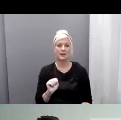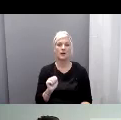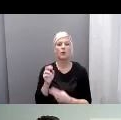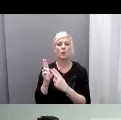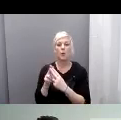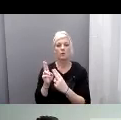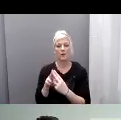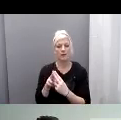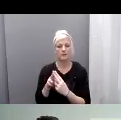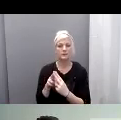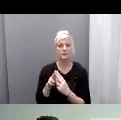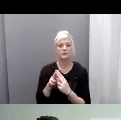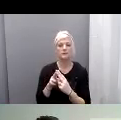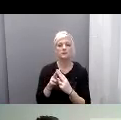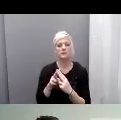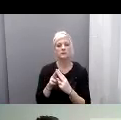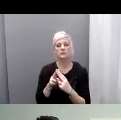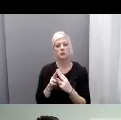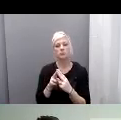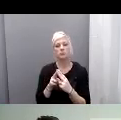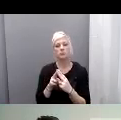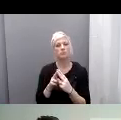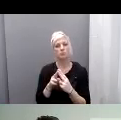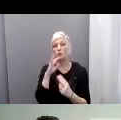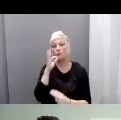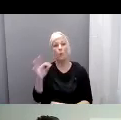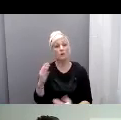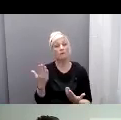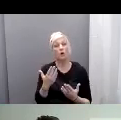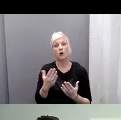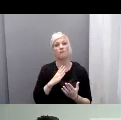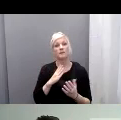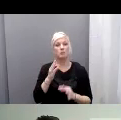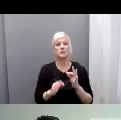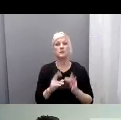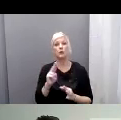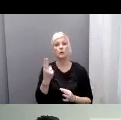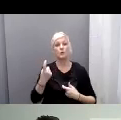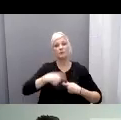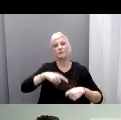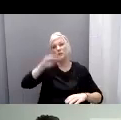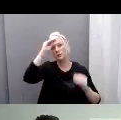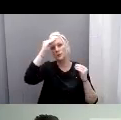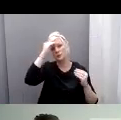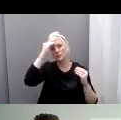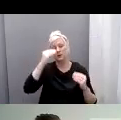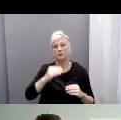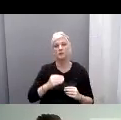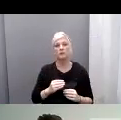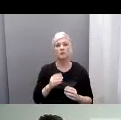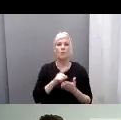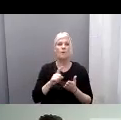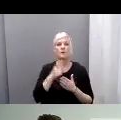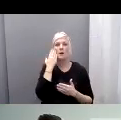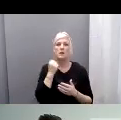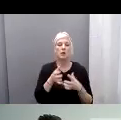kontakt och helt enkelt efterfrågar vad som finns just nu. Ofta är det så att det också går att